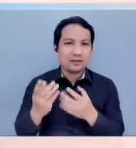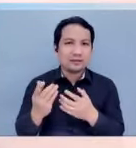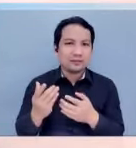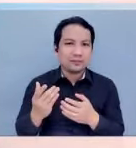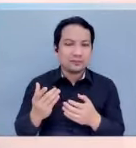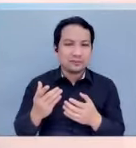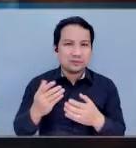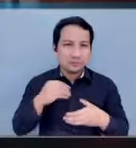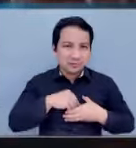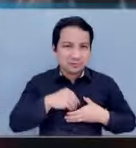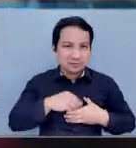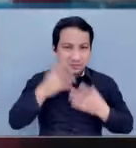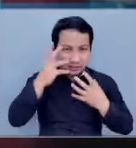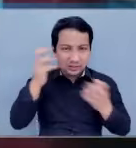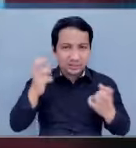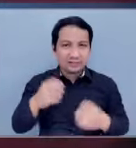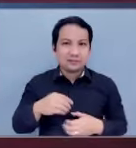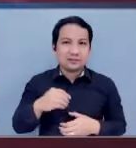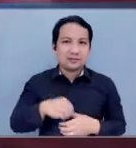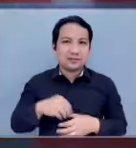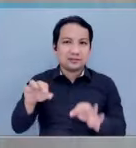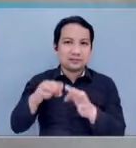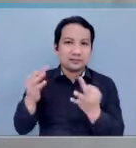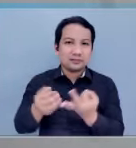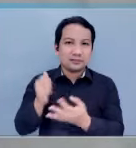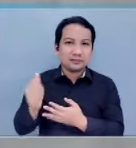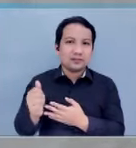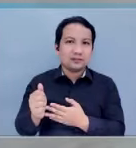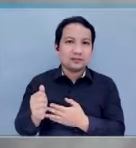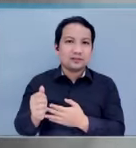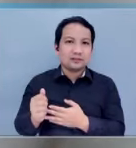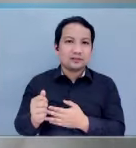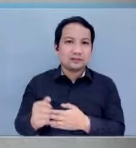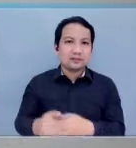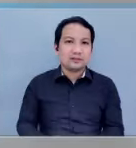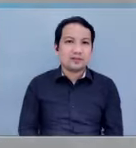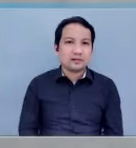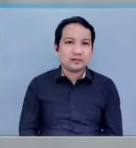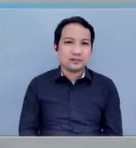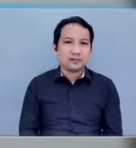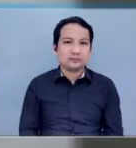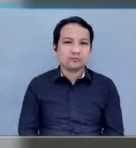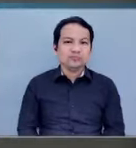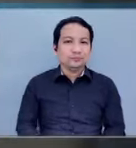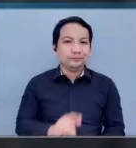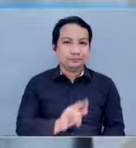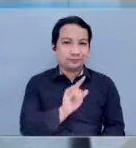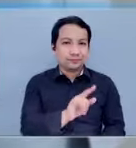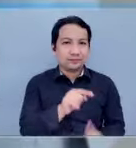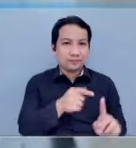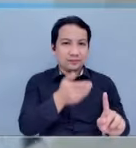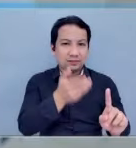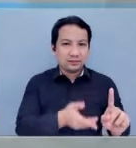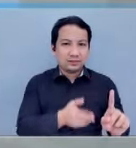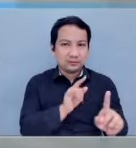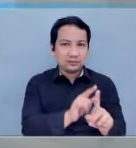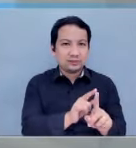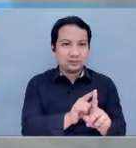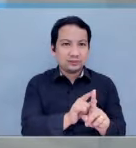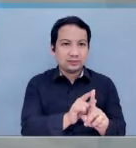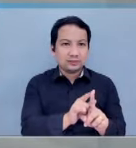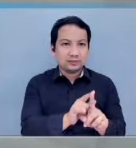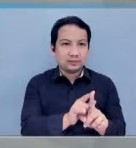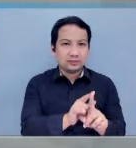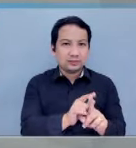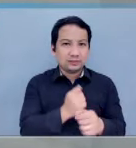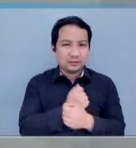especially towards his family. And yun nga, yung taong minamahal niya, pinakasalan ng tatay niya. My so